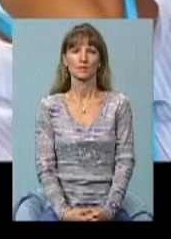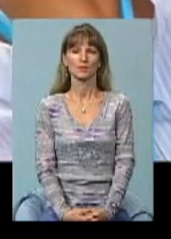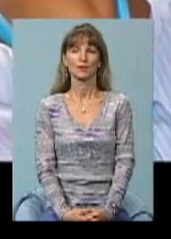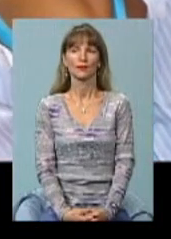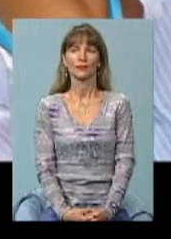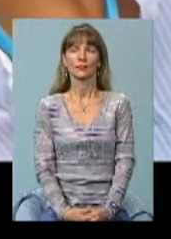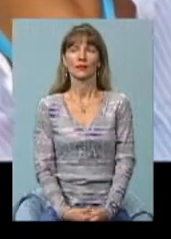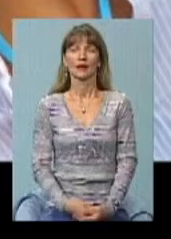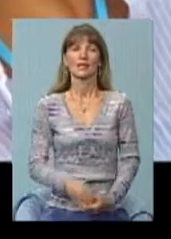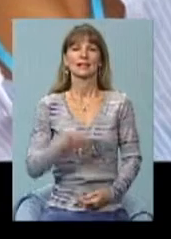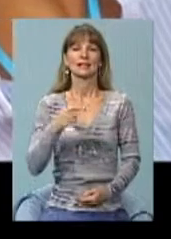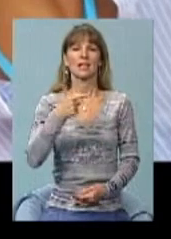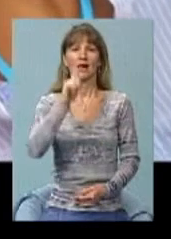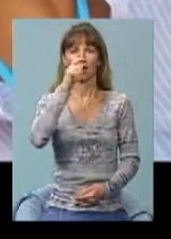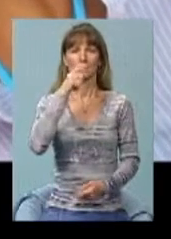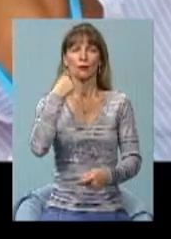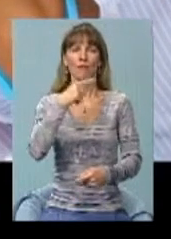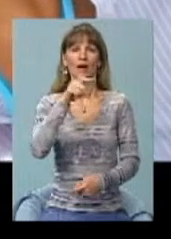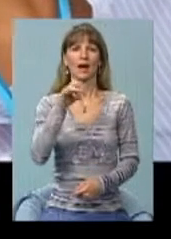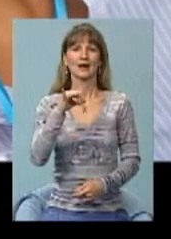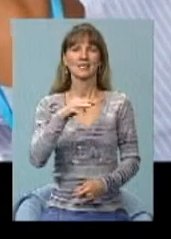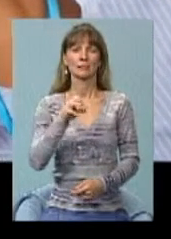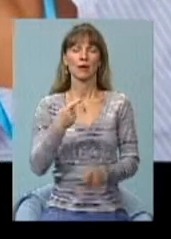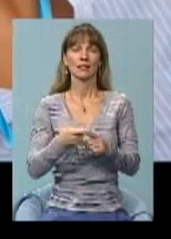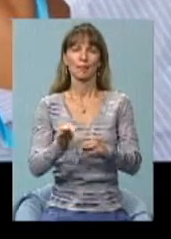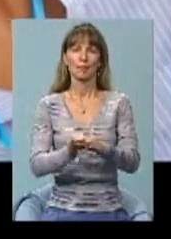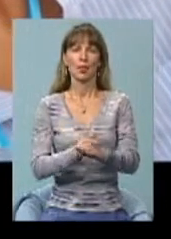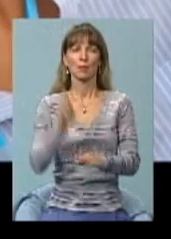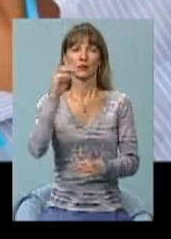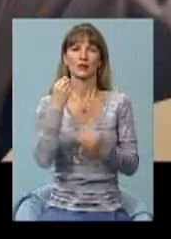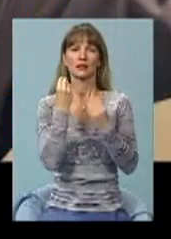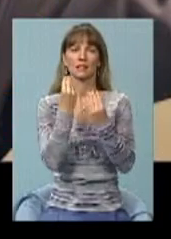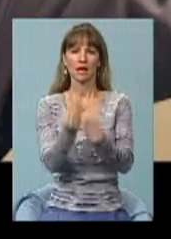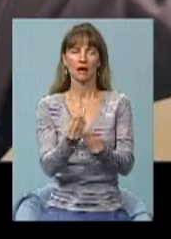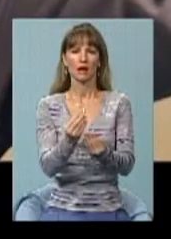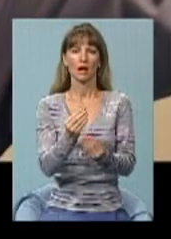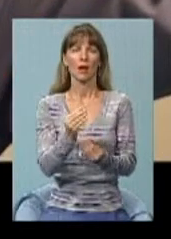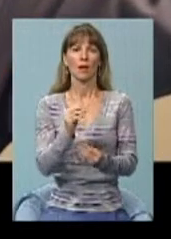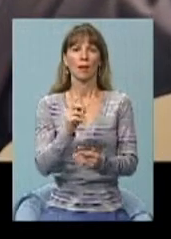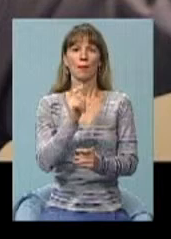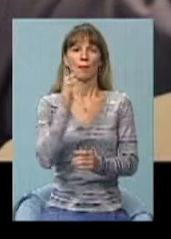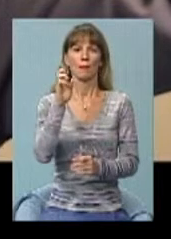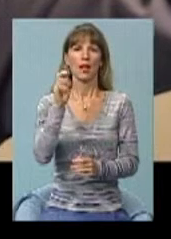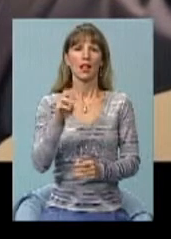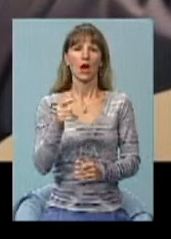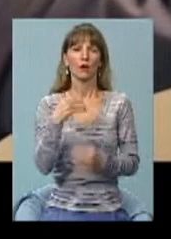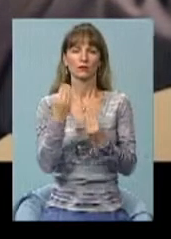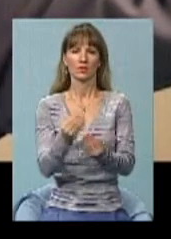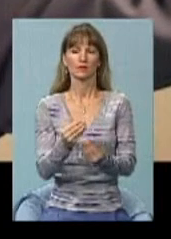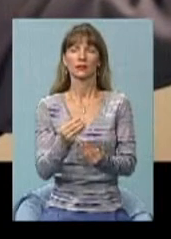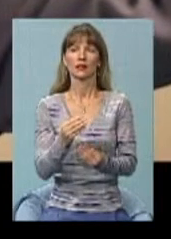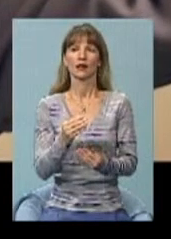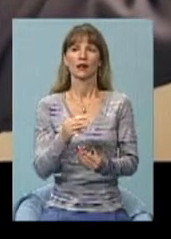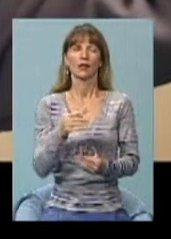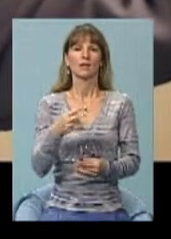Від грецької мови слово «харизма» означає «милість», «божественний дар», «благодать». Слово «хариз» вживалося в старогрецькій